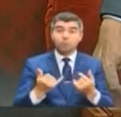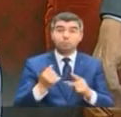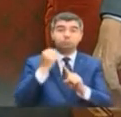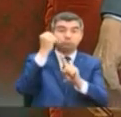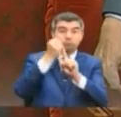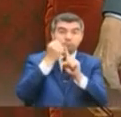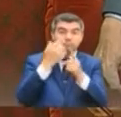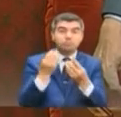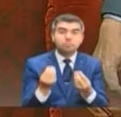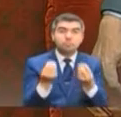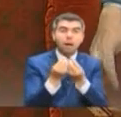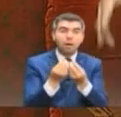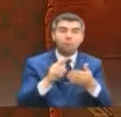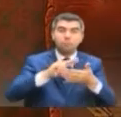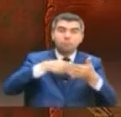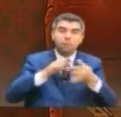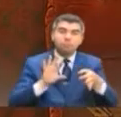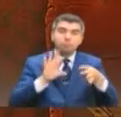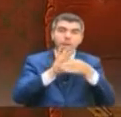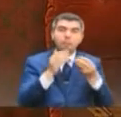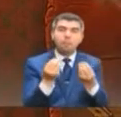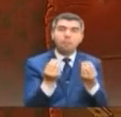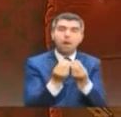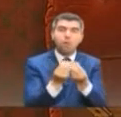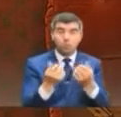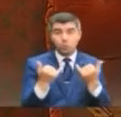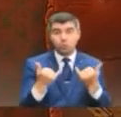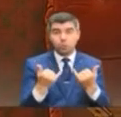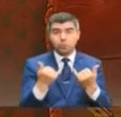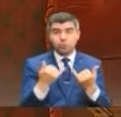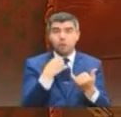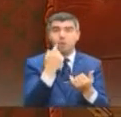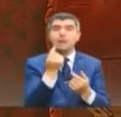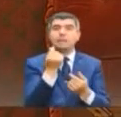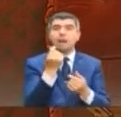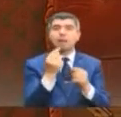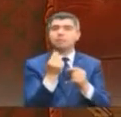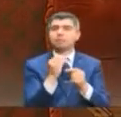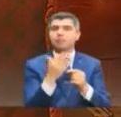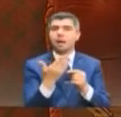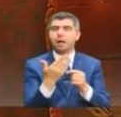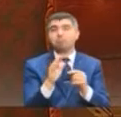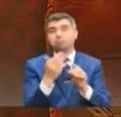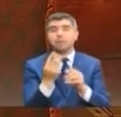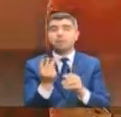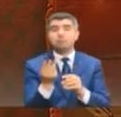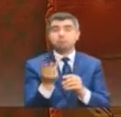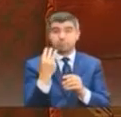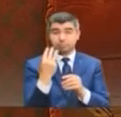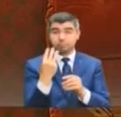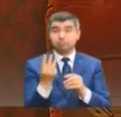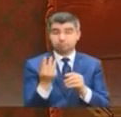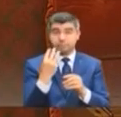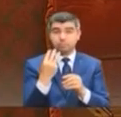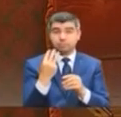هذه الاتفاقيات تكون متناول. نعطيك غير الاسعار اليوم، ما دام الموضوع تركز على الاسعار، عندنا بين 300 درهم طياره، بين